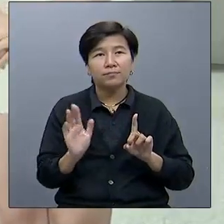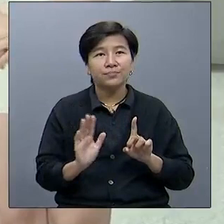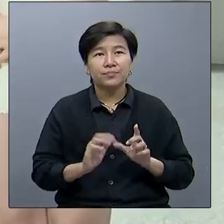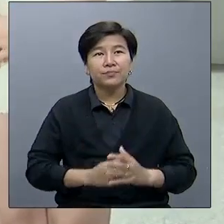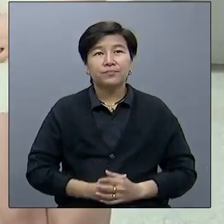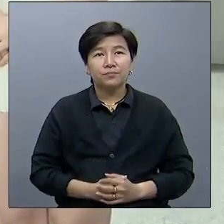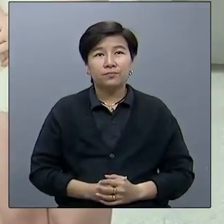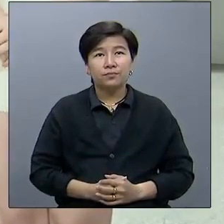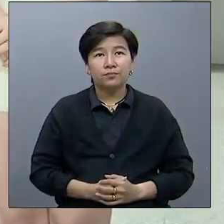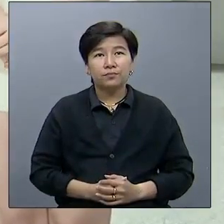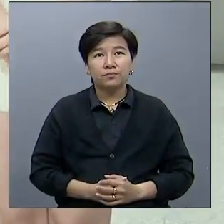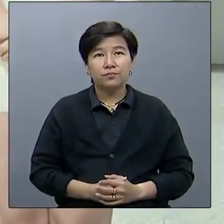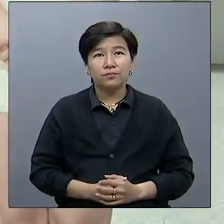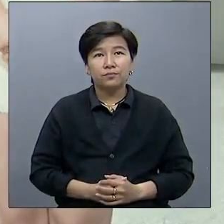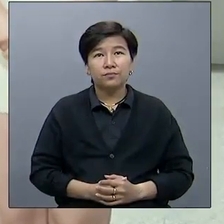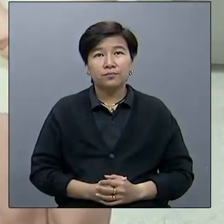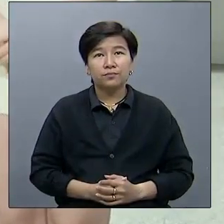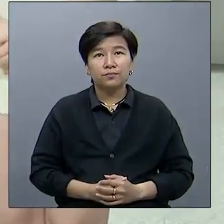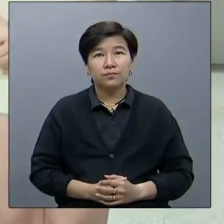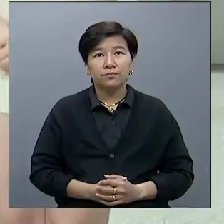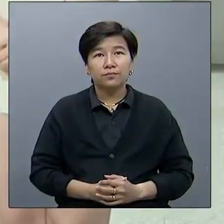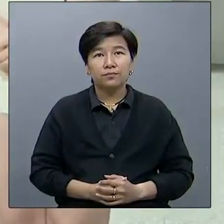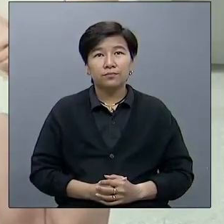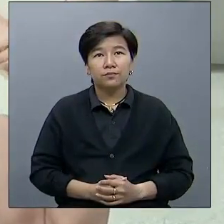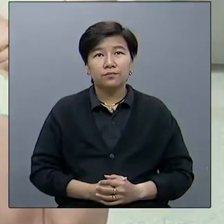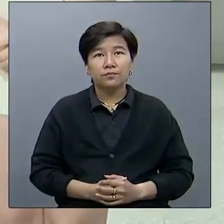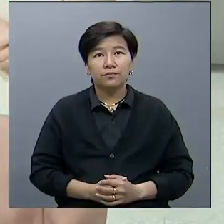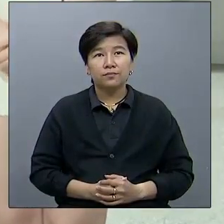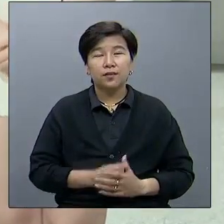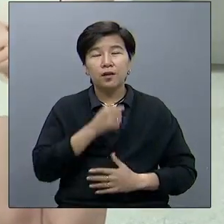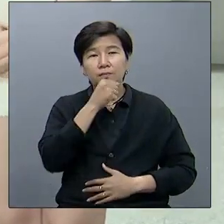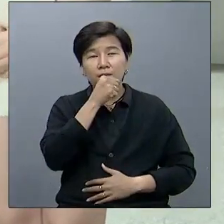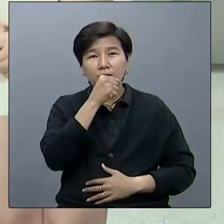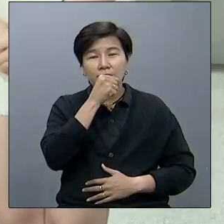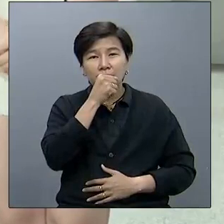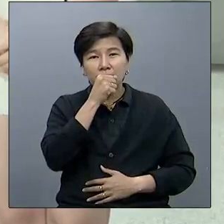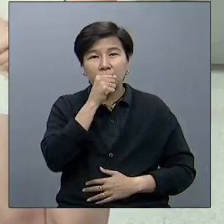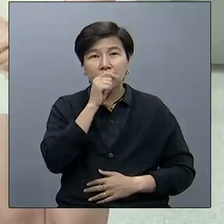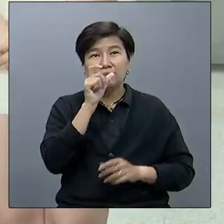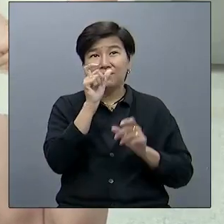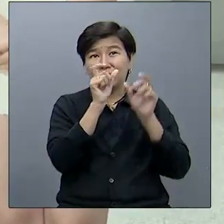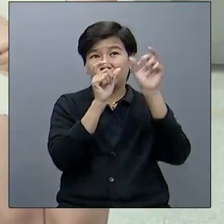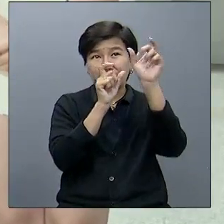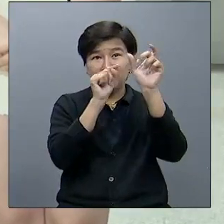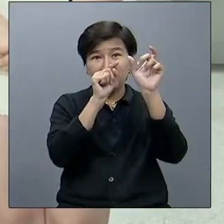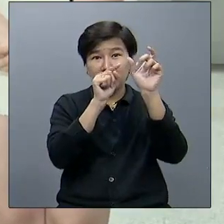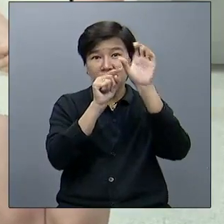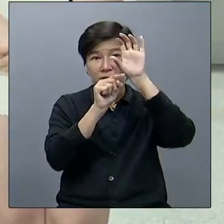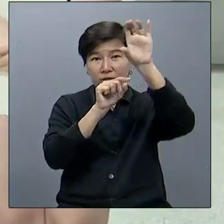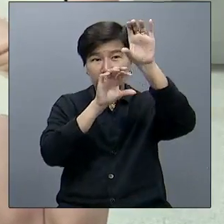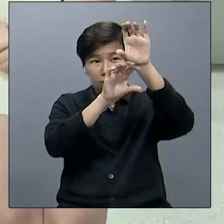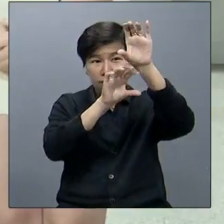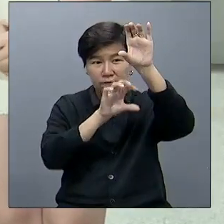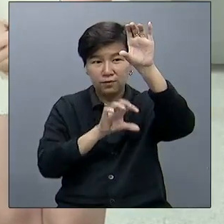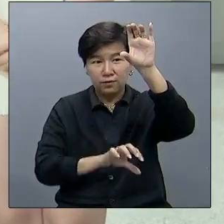เป็นมิวนะคะมิวจะชอบเป็นชาลีค่ะเพราะว่าอยู่ในท่อนฮุกเลยแล้วก็รู้สึกว่าแบบว่าค่อนข้างเขาเรียกว่าอะไรแบบ represent ความ